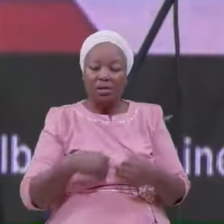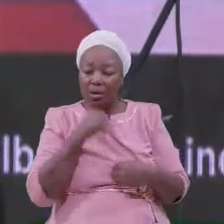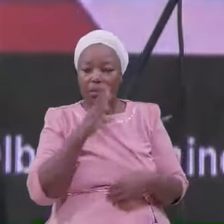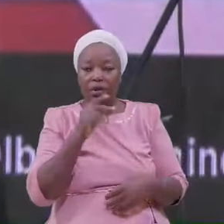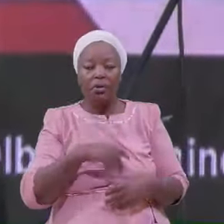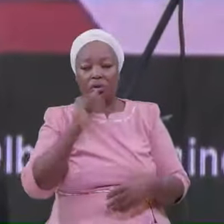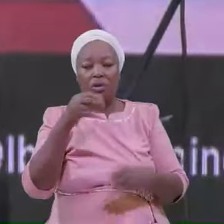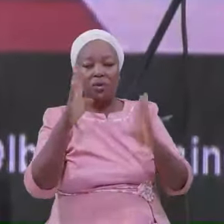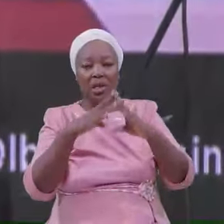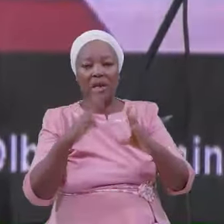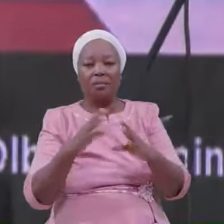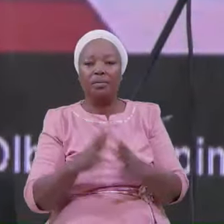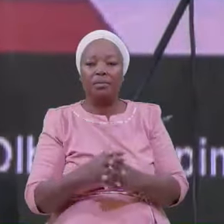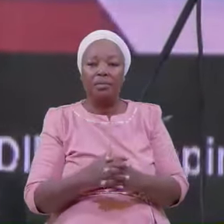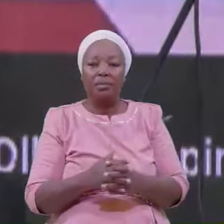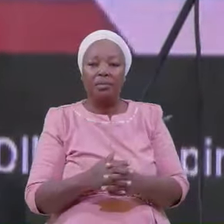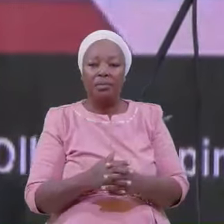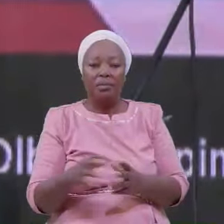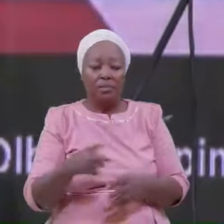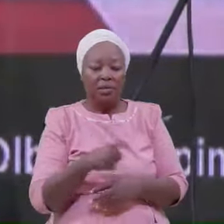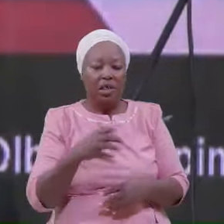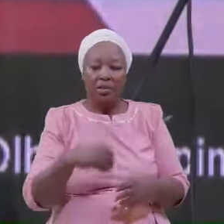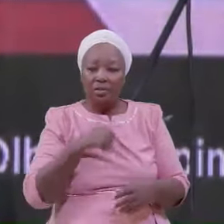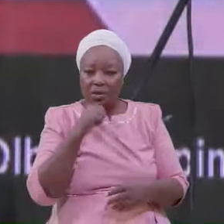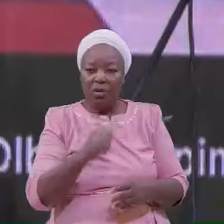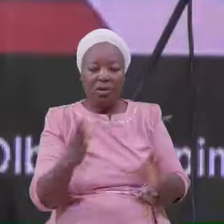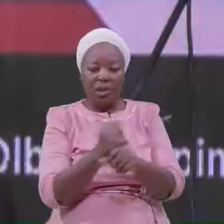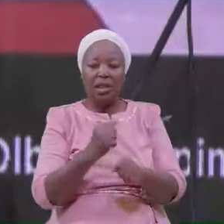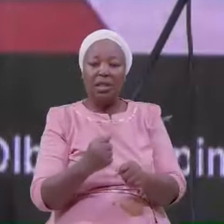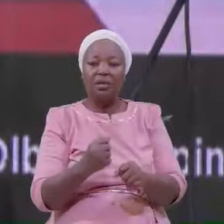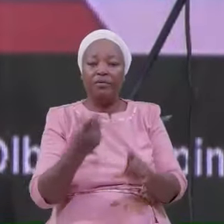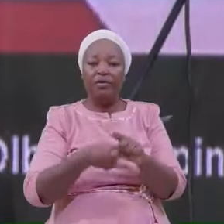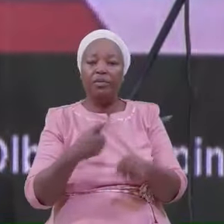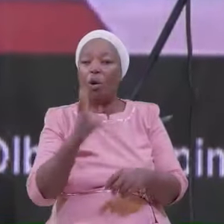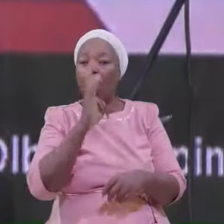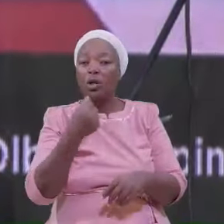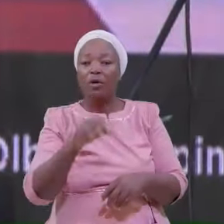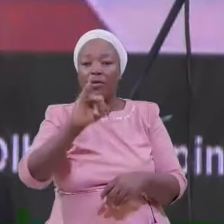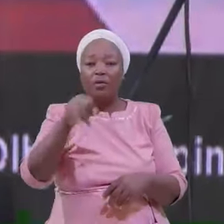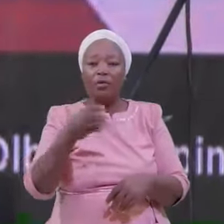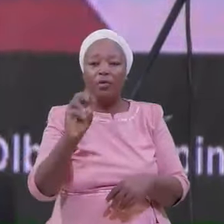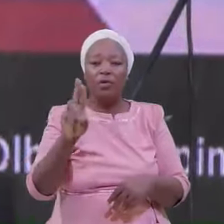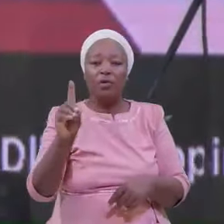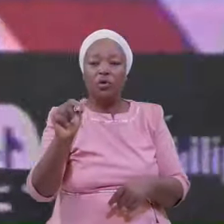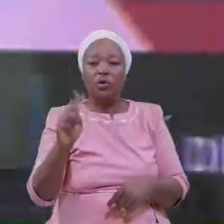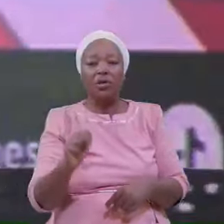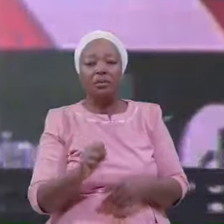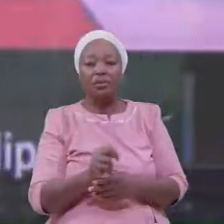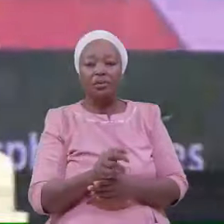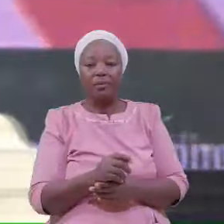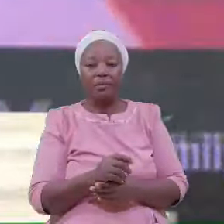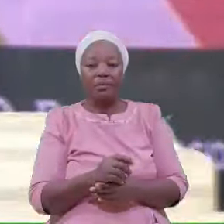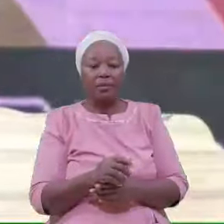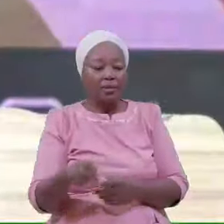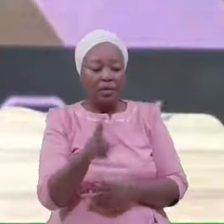sila nakarating sa Jerusalem. They have not taken of the water of Jordan. Hindi pa nakita ang tubig ng Jordan. They have not